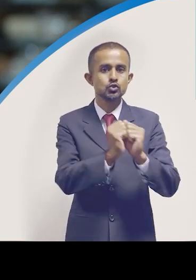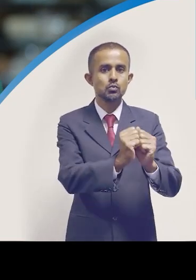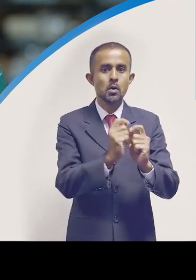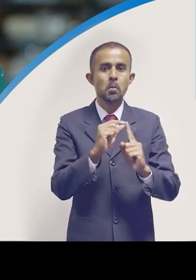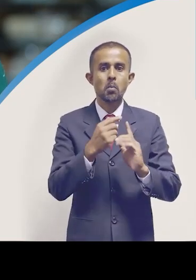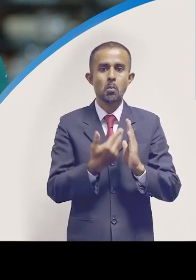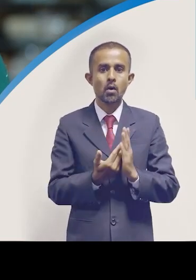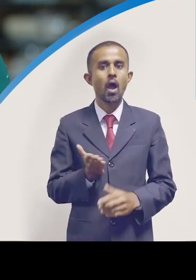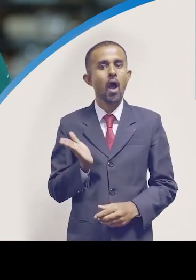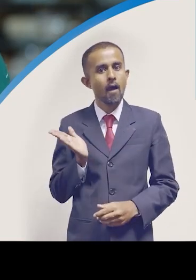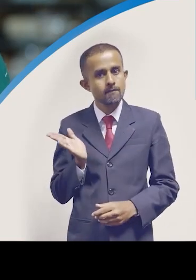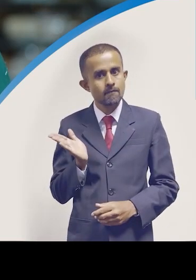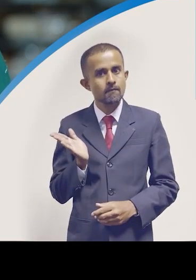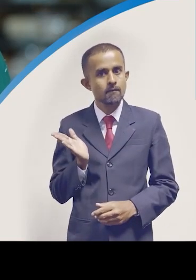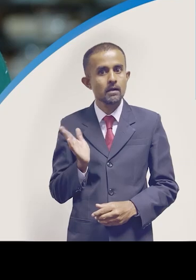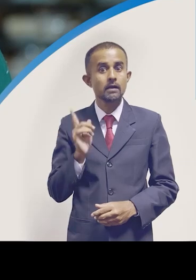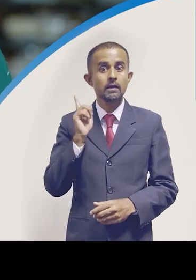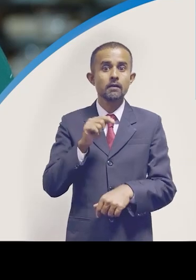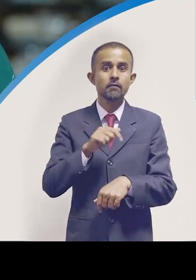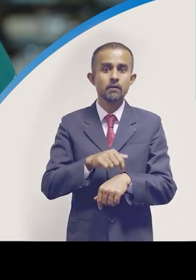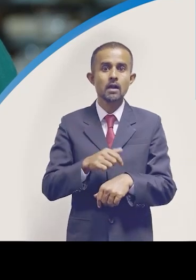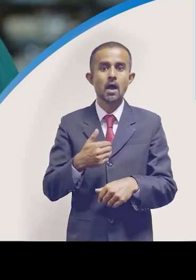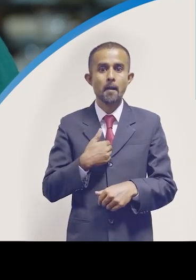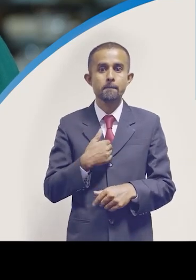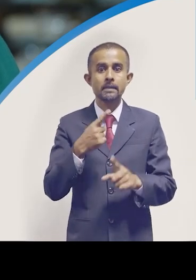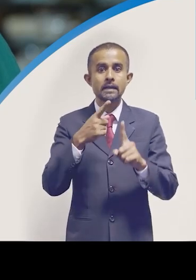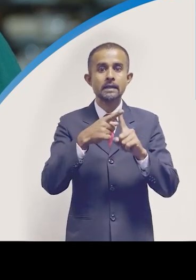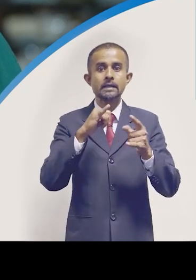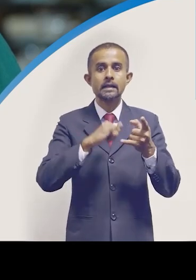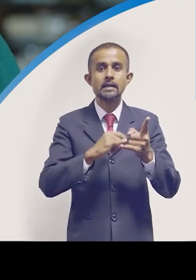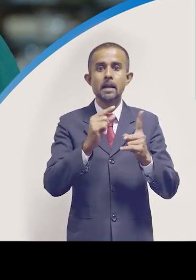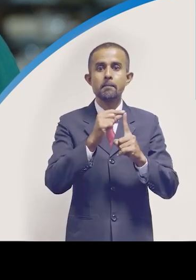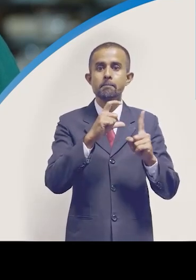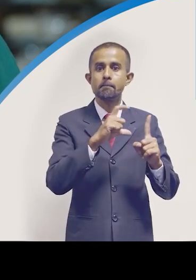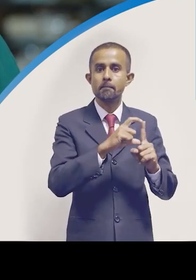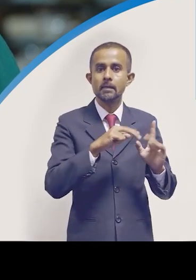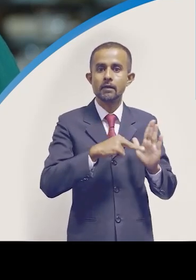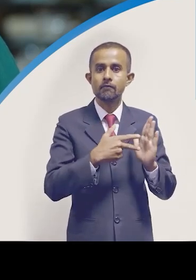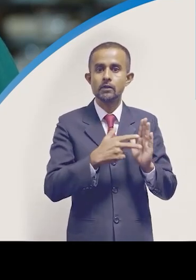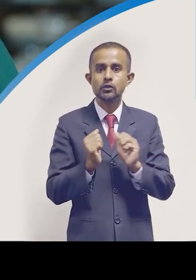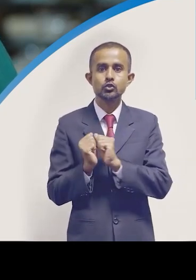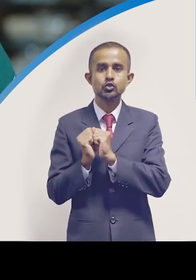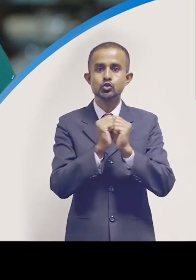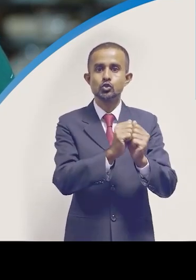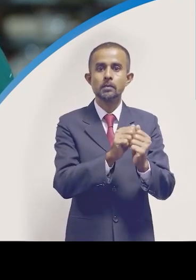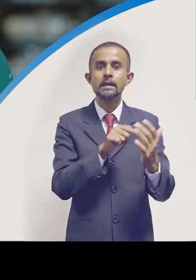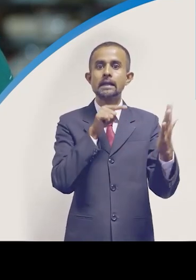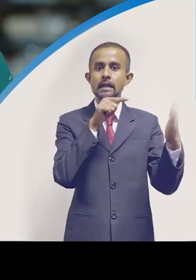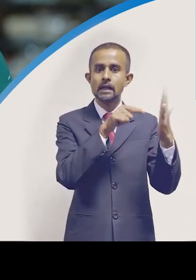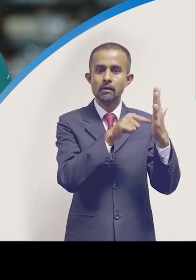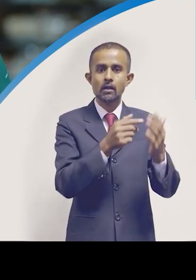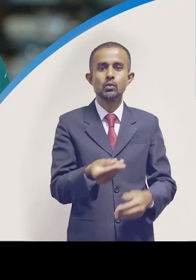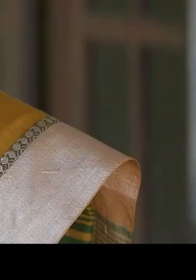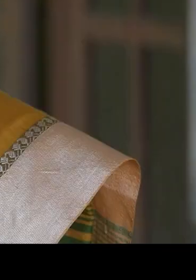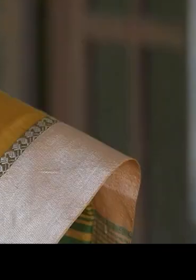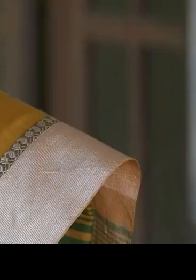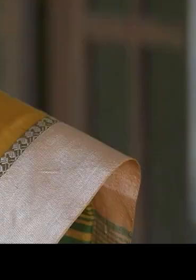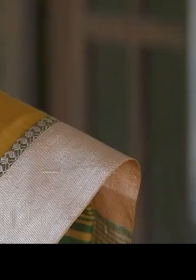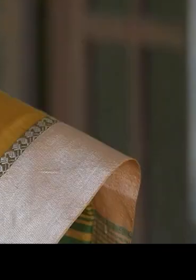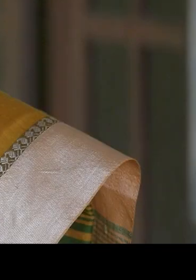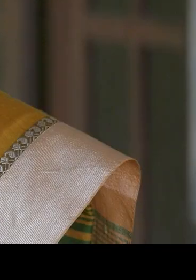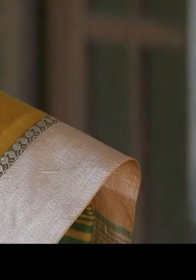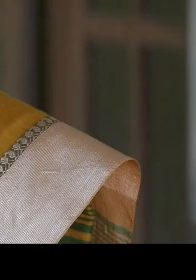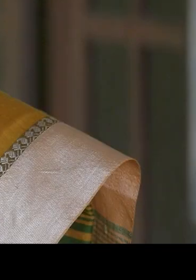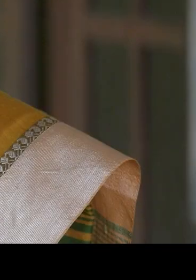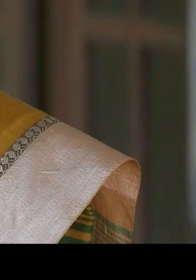රැකියා ගත කිරීමේ වැඩසටහන් තිබුණා. එම අවස්ථාවේදී අපට ESPD ව්‍යාපෘතිය යටතේ රැකියා ගත කිරීමට ඉලක්කයක් දුන්නා.